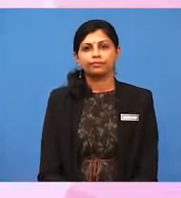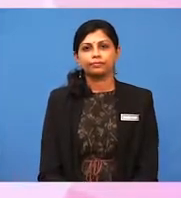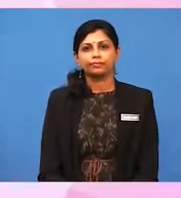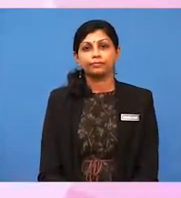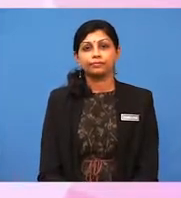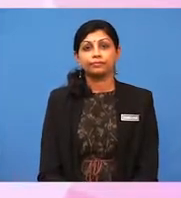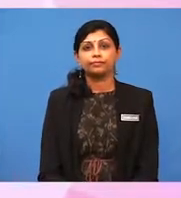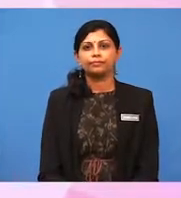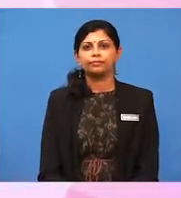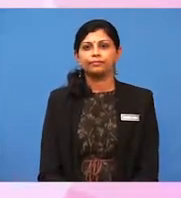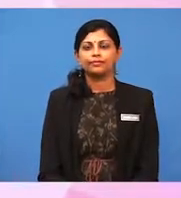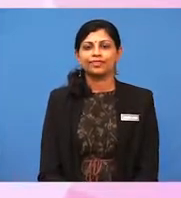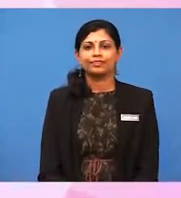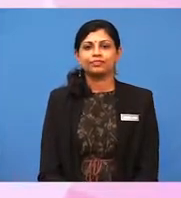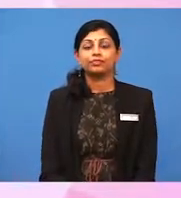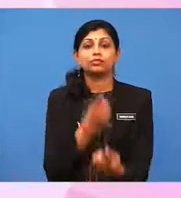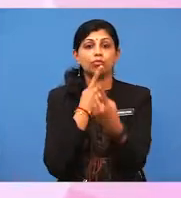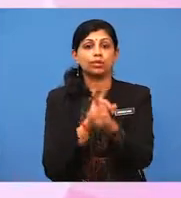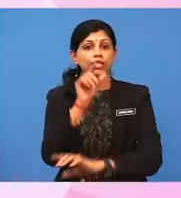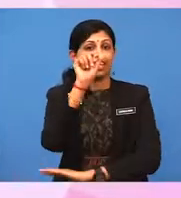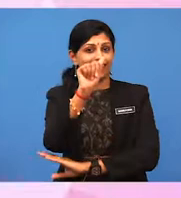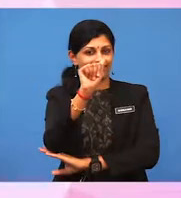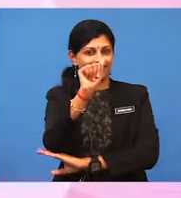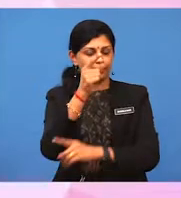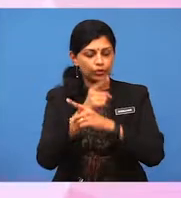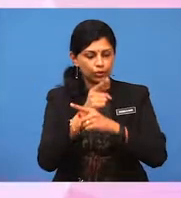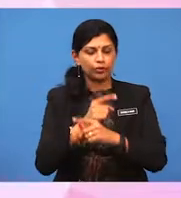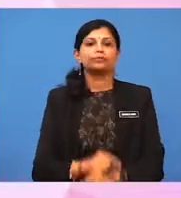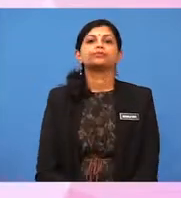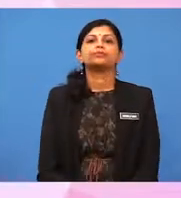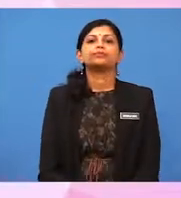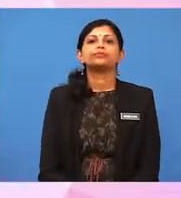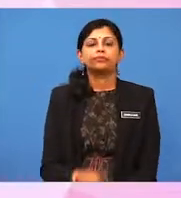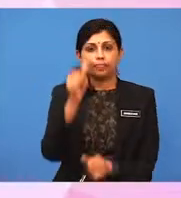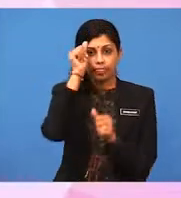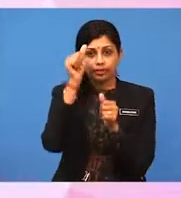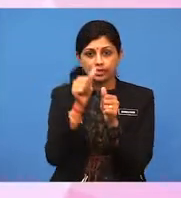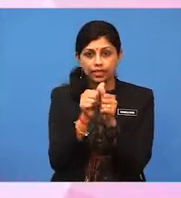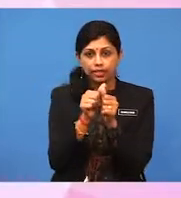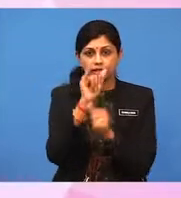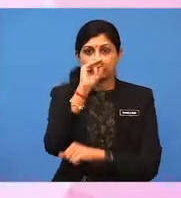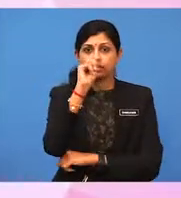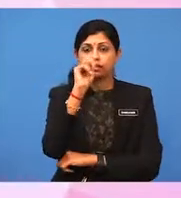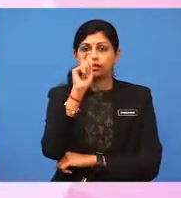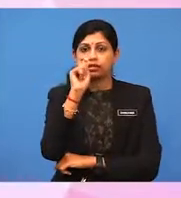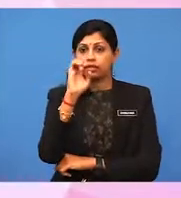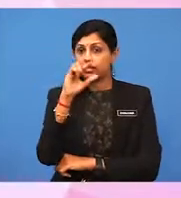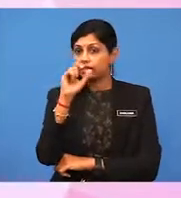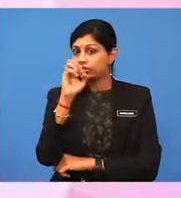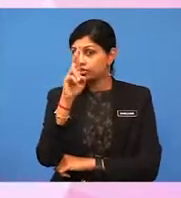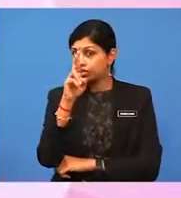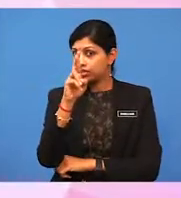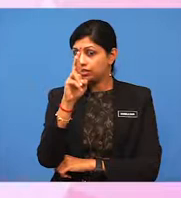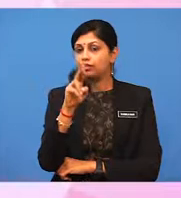Ya betul, jawapannya ialah A, iaitu 7. Perlu diingatkan bahawa jenis data integer